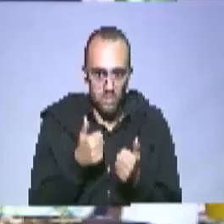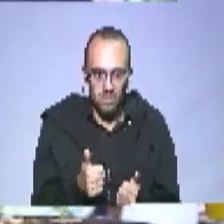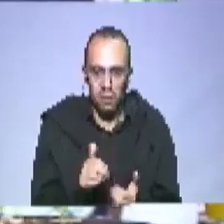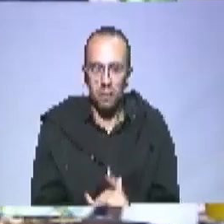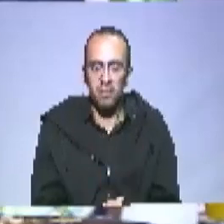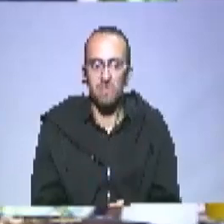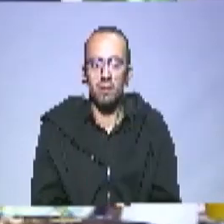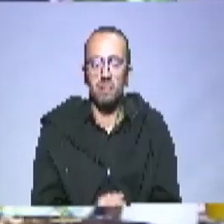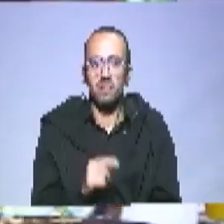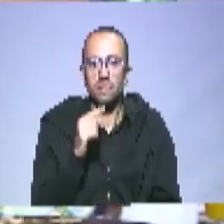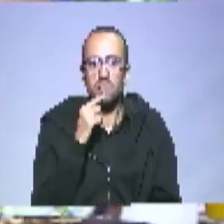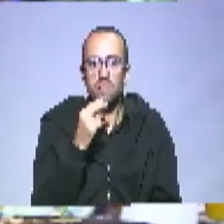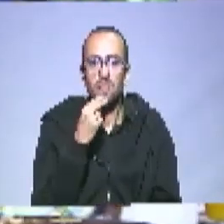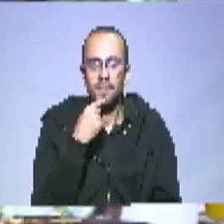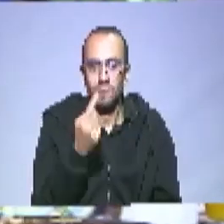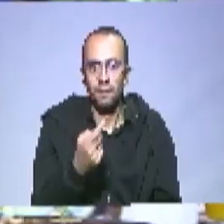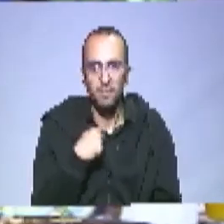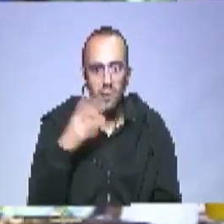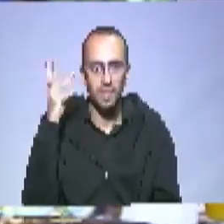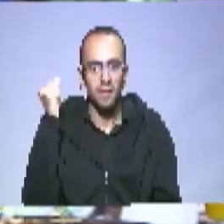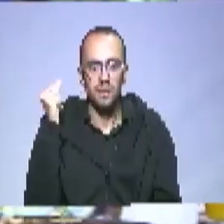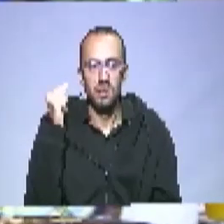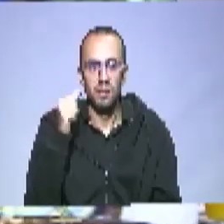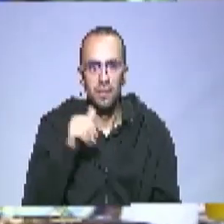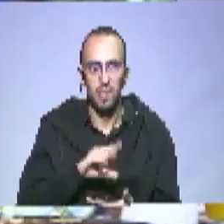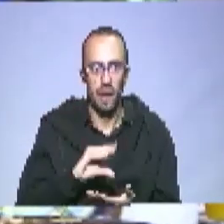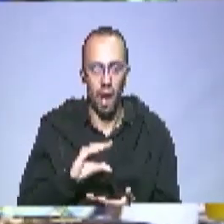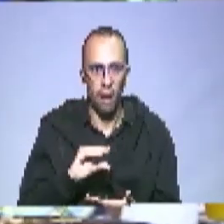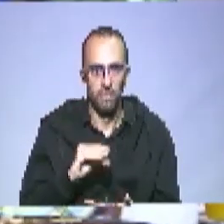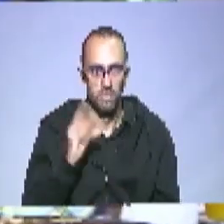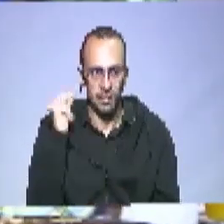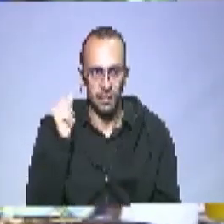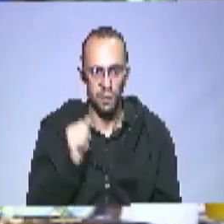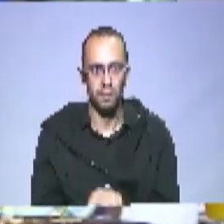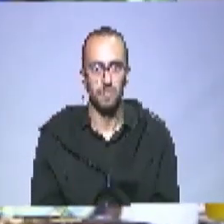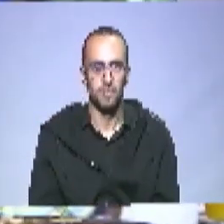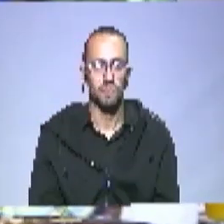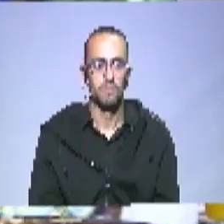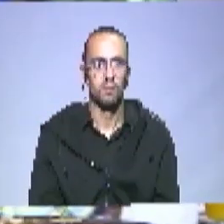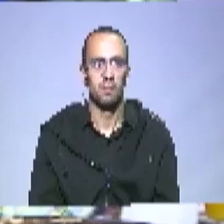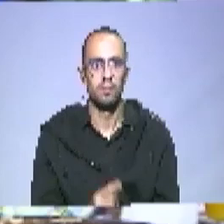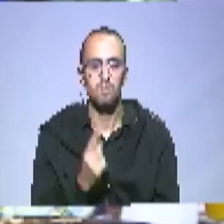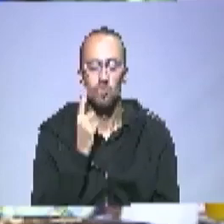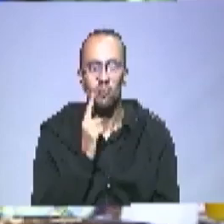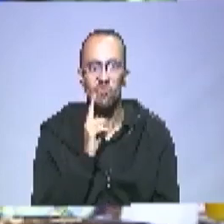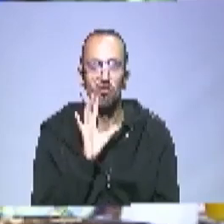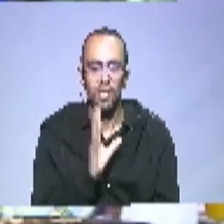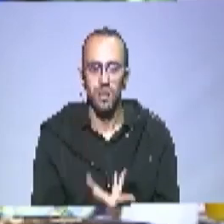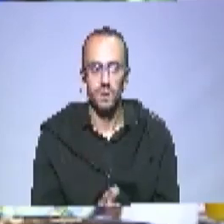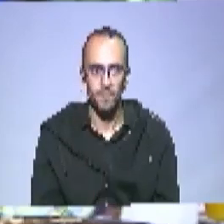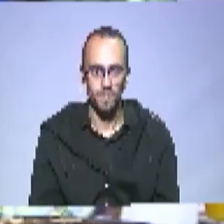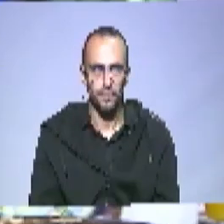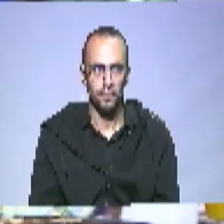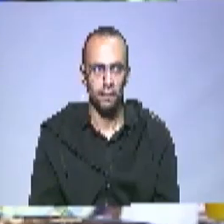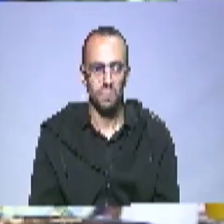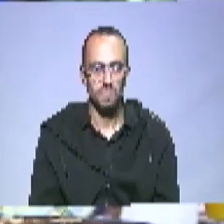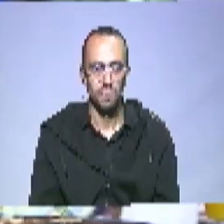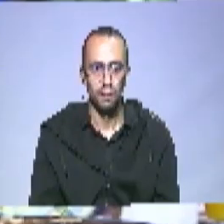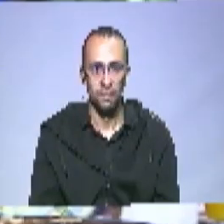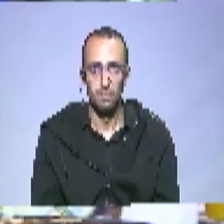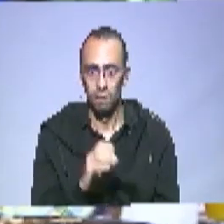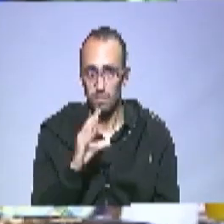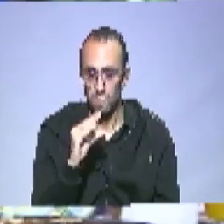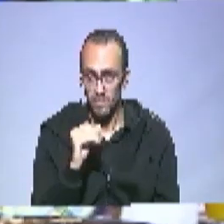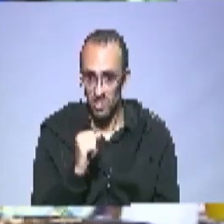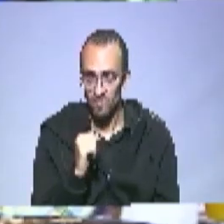سقينا الكيكه دي بالسيرب. اه هناخد بس معانا نشوف القصة، هل هي